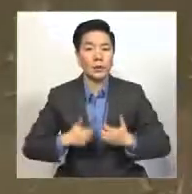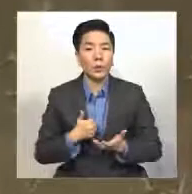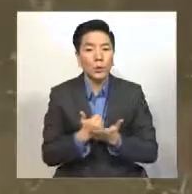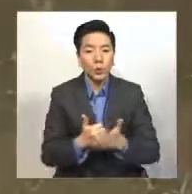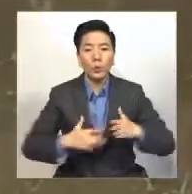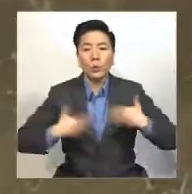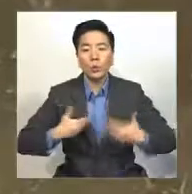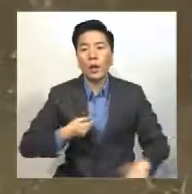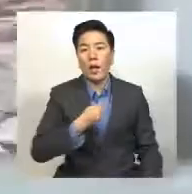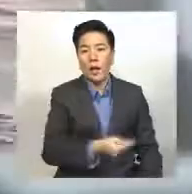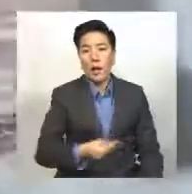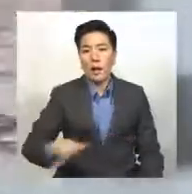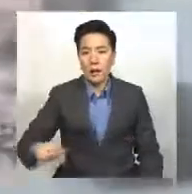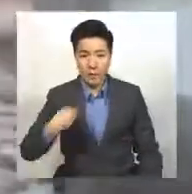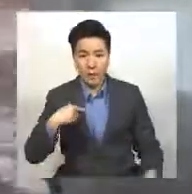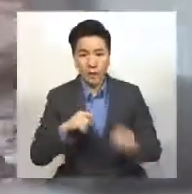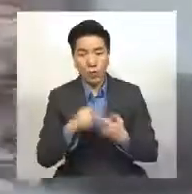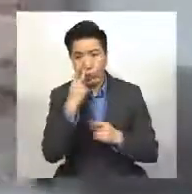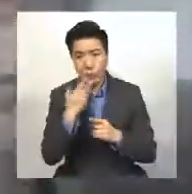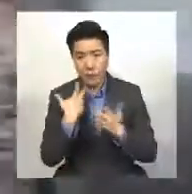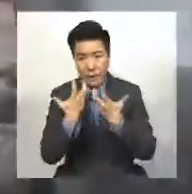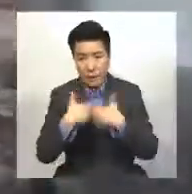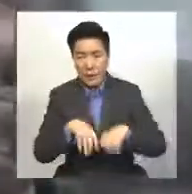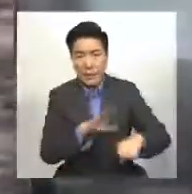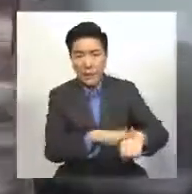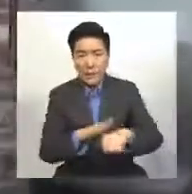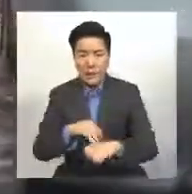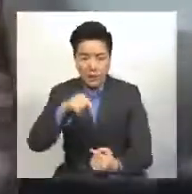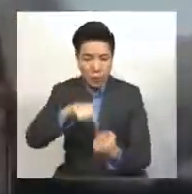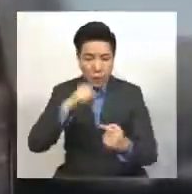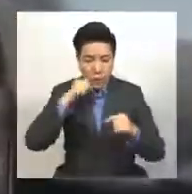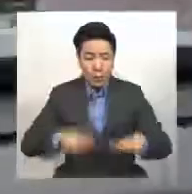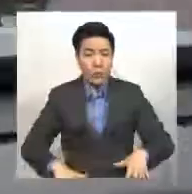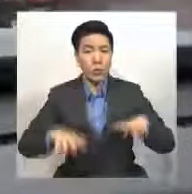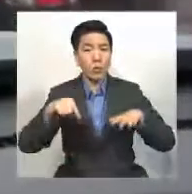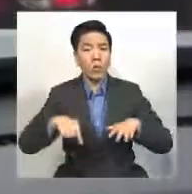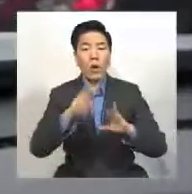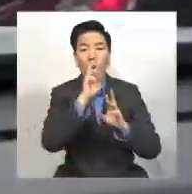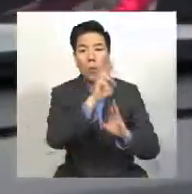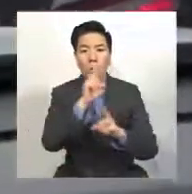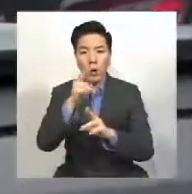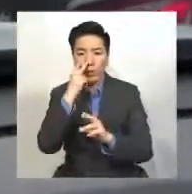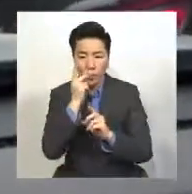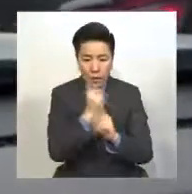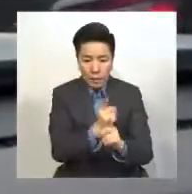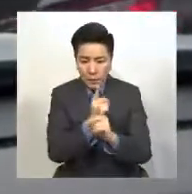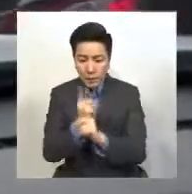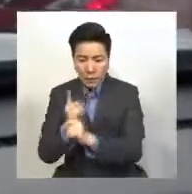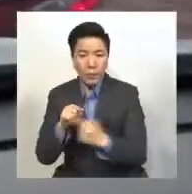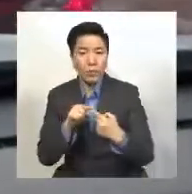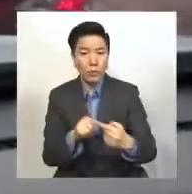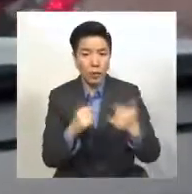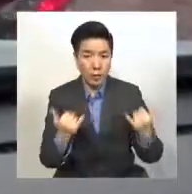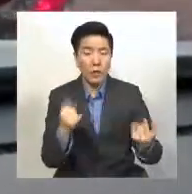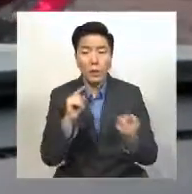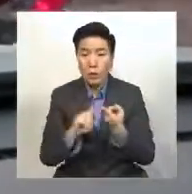ความสะดวกในด้านต่างๆรวมทั้งการติดตั้งเครื่องหมายแจ้งเตือนจุดที่เกิดน้ำท่วมและเฝ้าระวังติดตามสถานการณ์อย่างใกล้ชิด